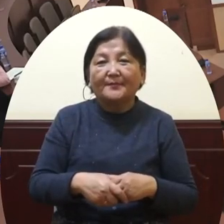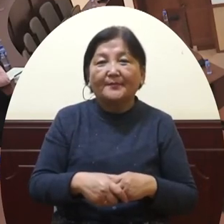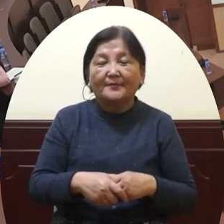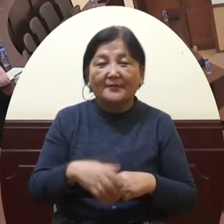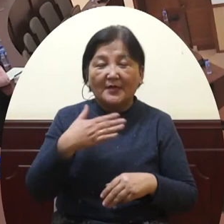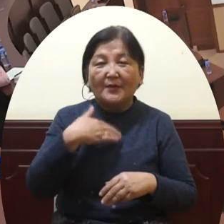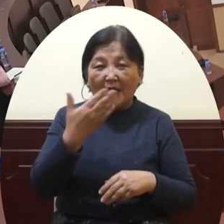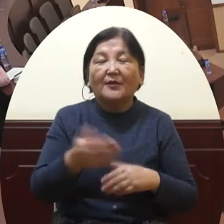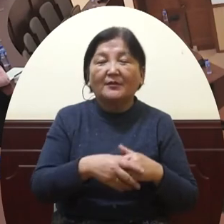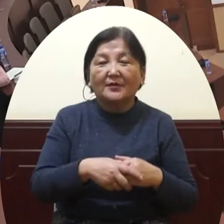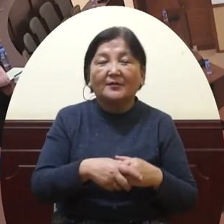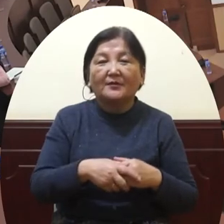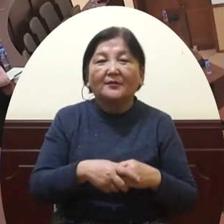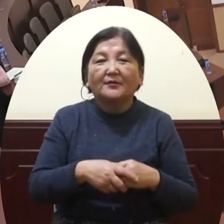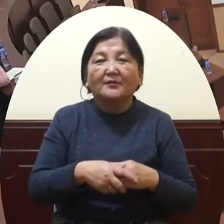За би хариулах уу?